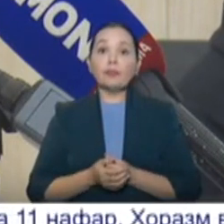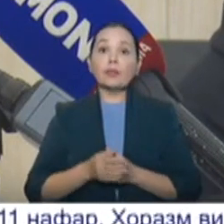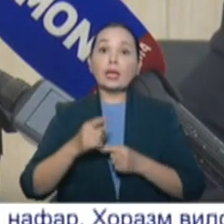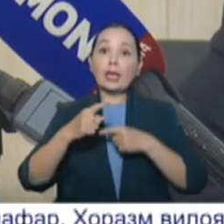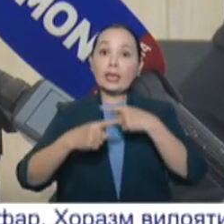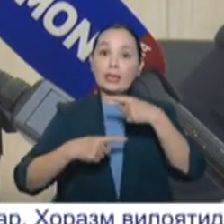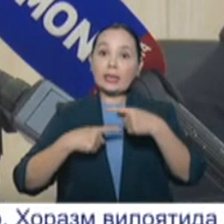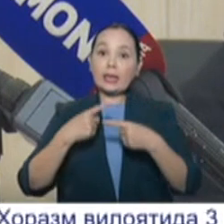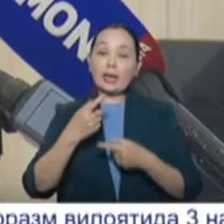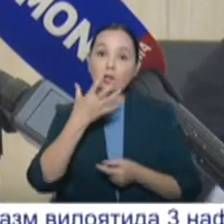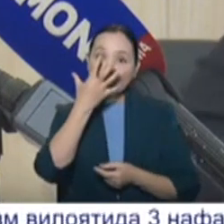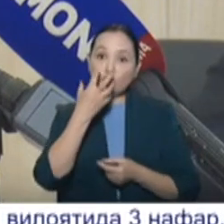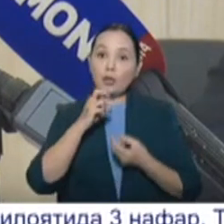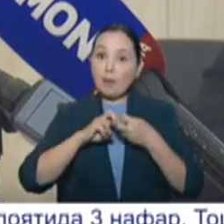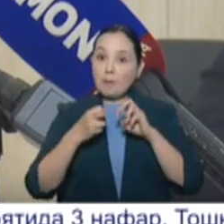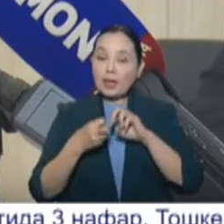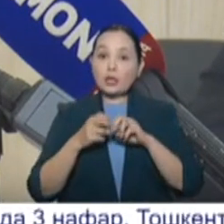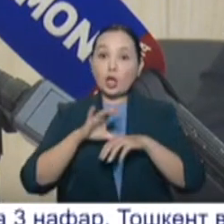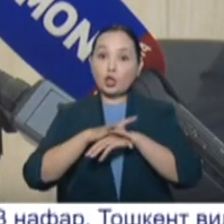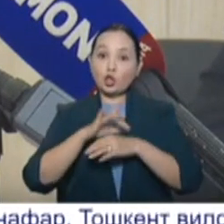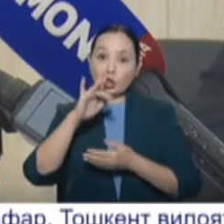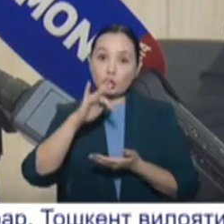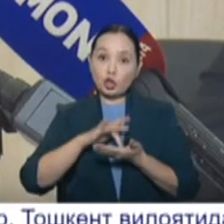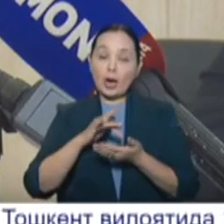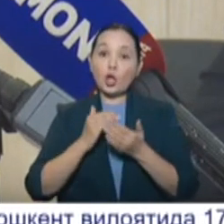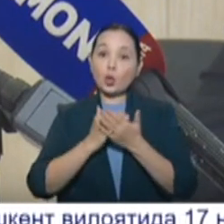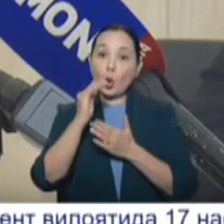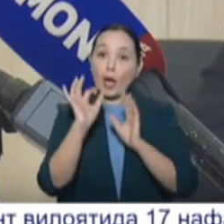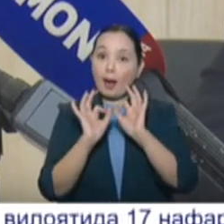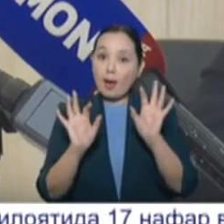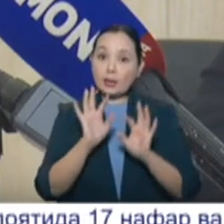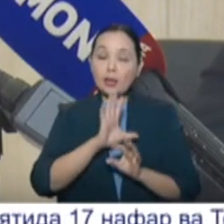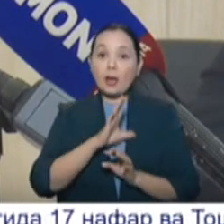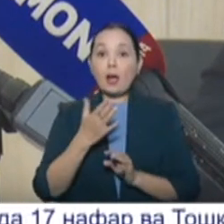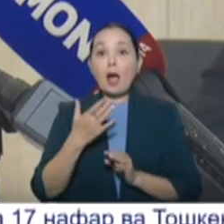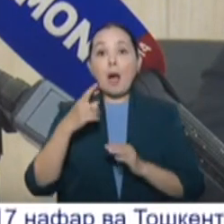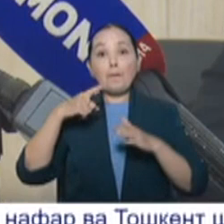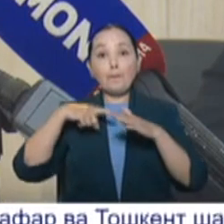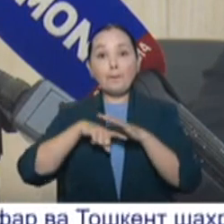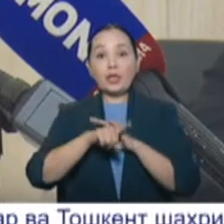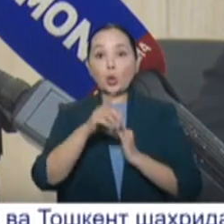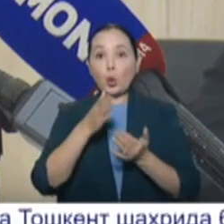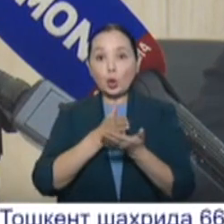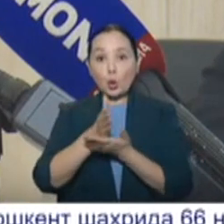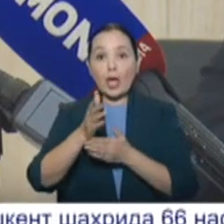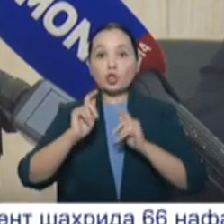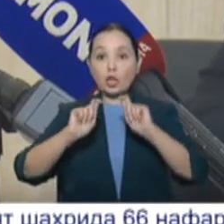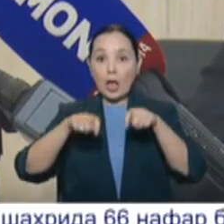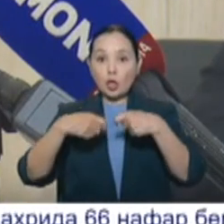Keyingi jiddiy masalamiz bu Toshkent shahrida yuqorida aytganimdek metro yo'nalishlarini topshirdik va